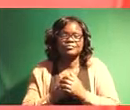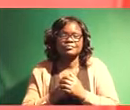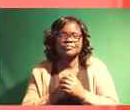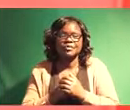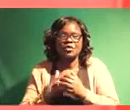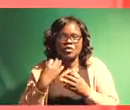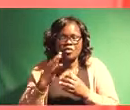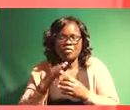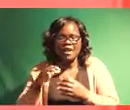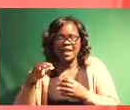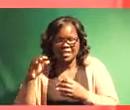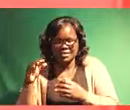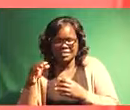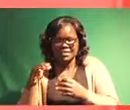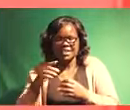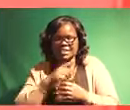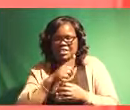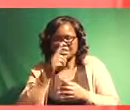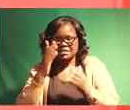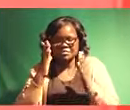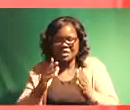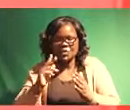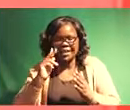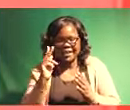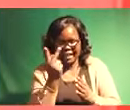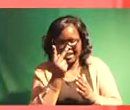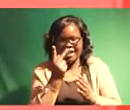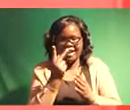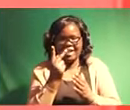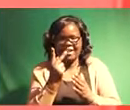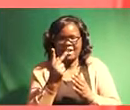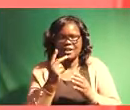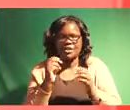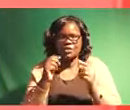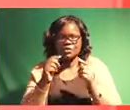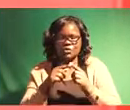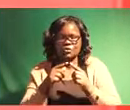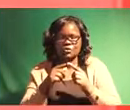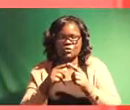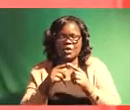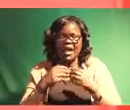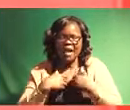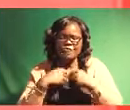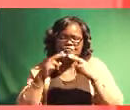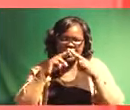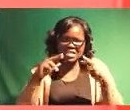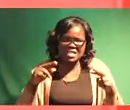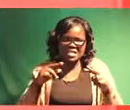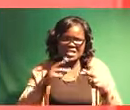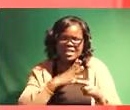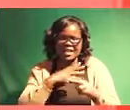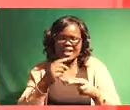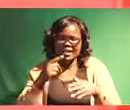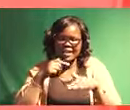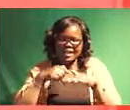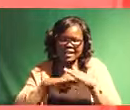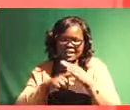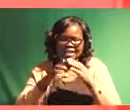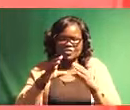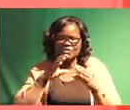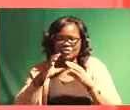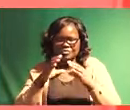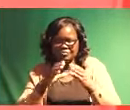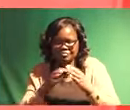wa kuuliza kila mtu Kenya tuweze kudhibiti amani na tuingie kwa